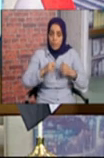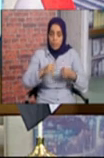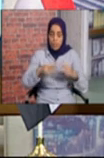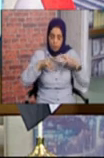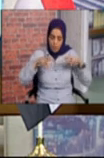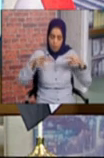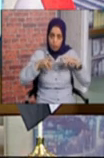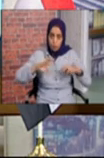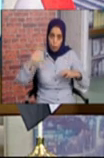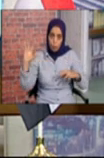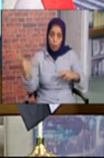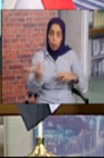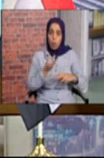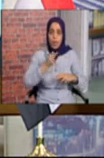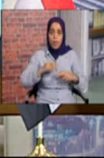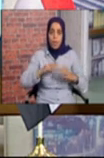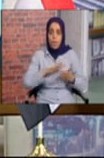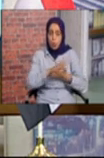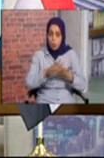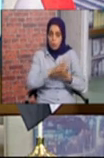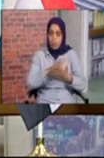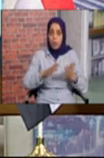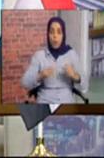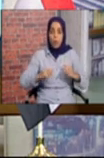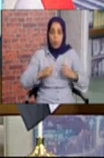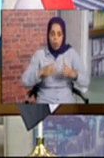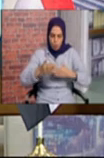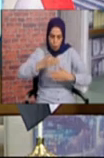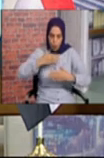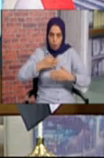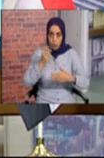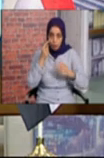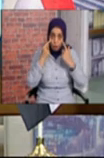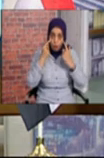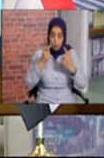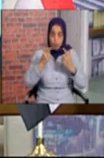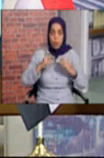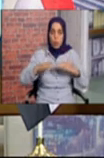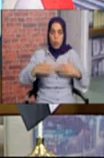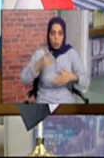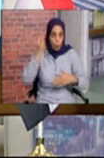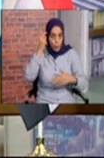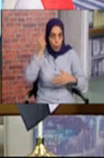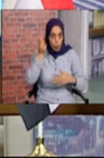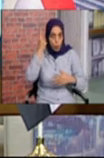كل موقف هو بينحط فيه، وعنده بعد نظر وعنده